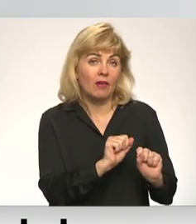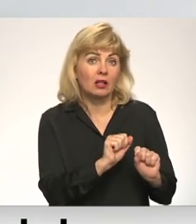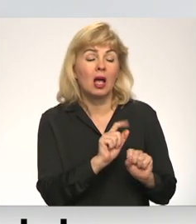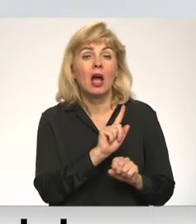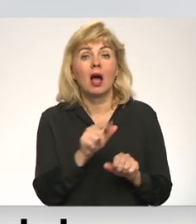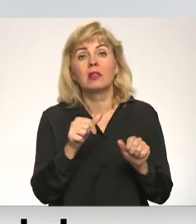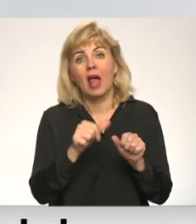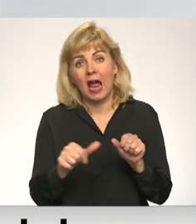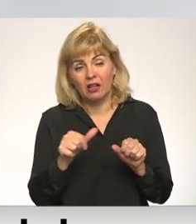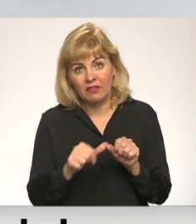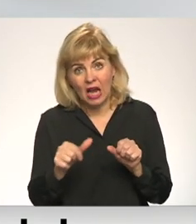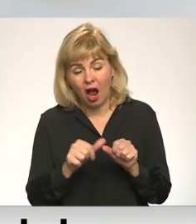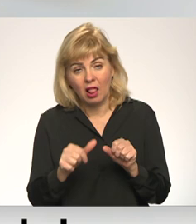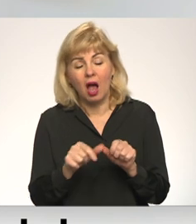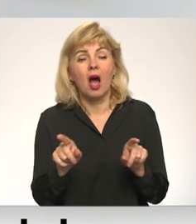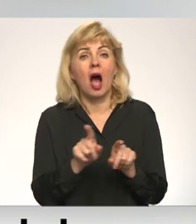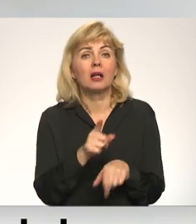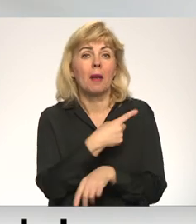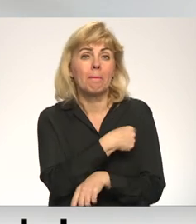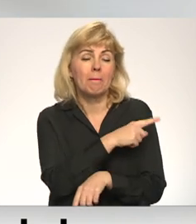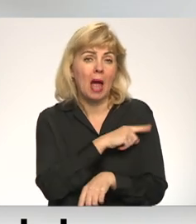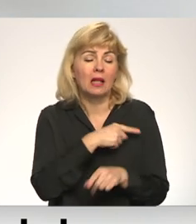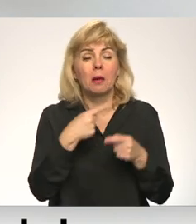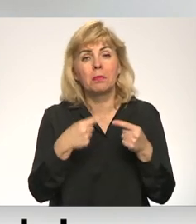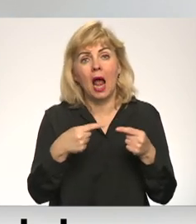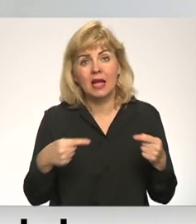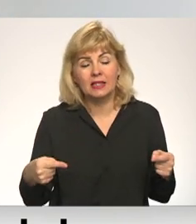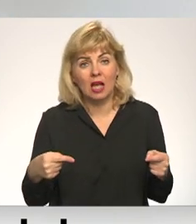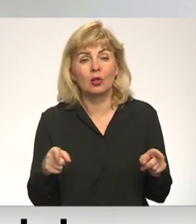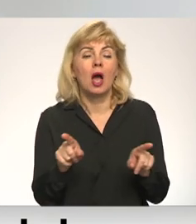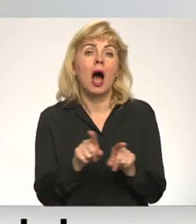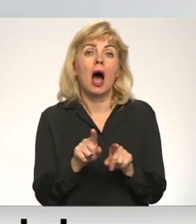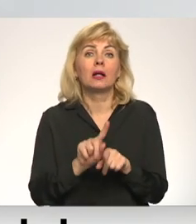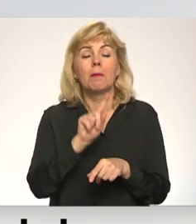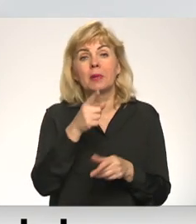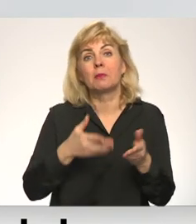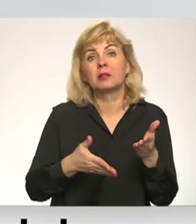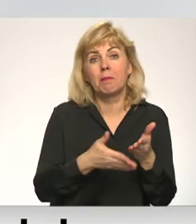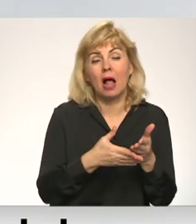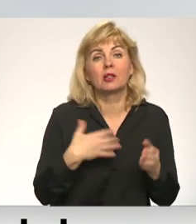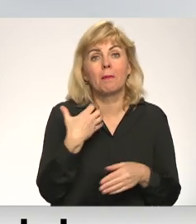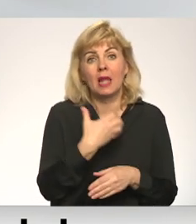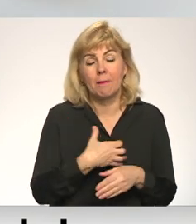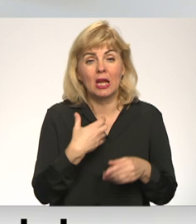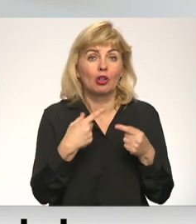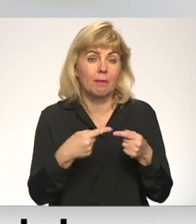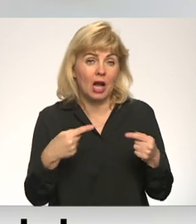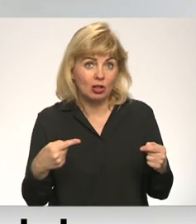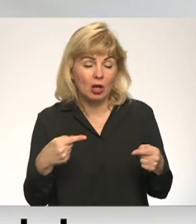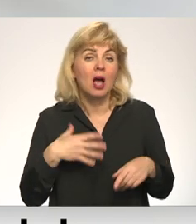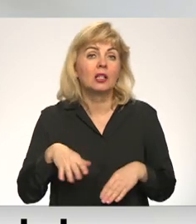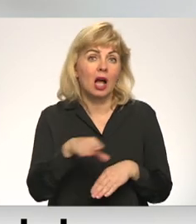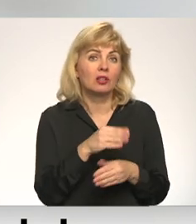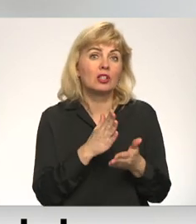gan ir degviela, gan medicīnas preces, pirmās palīdzības nepieciešamības preces, un tas